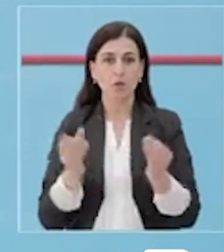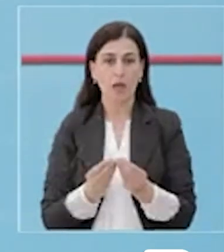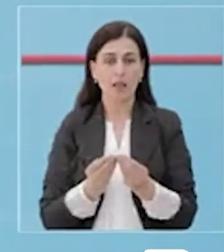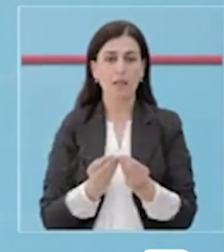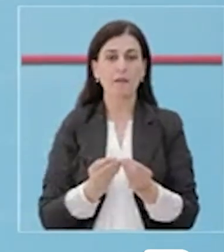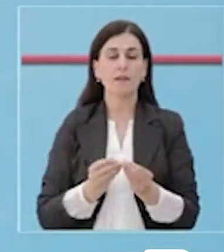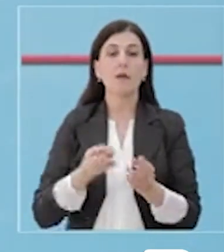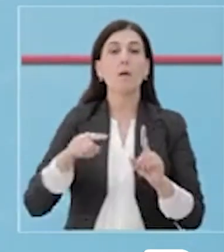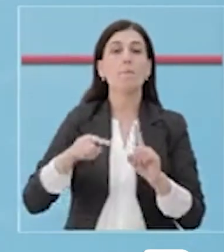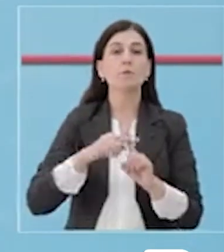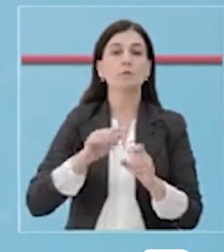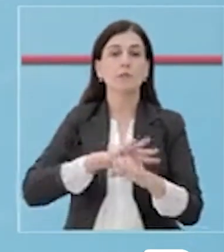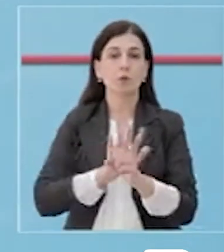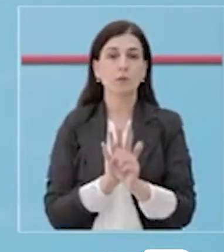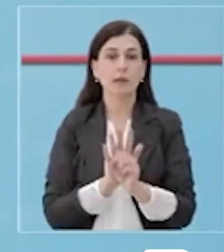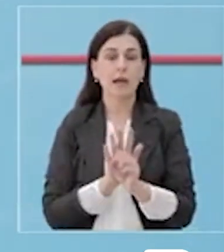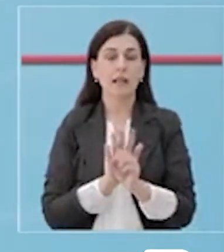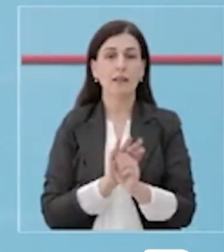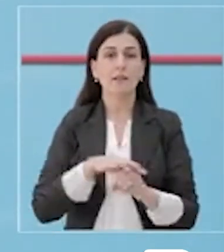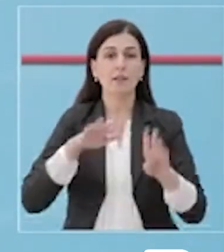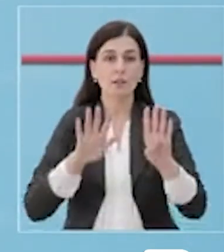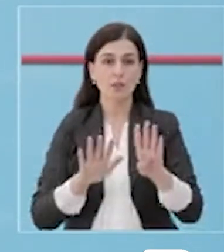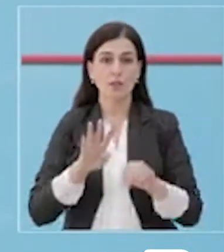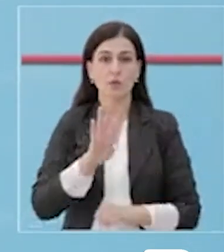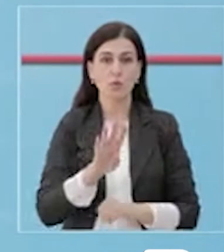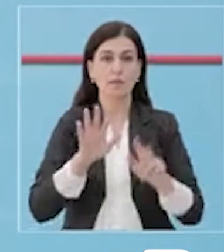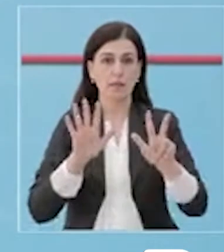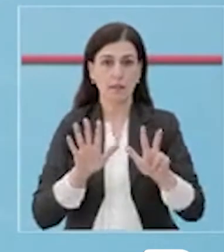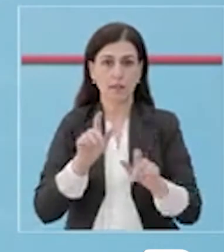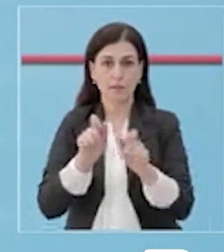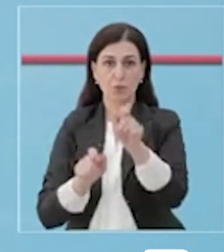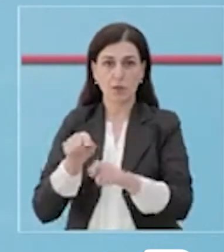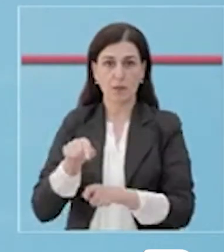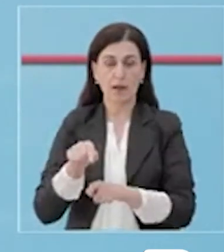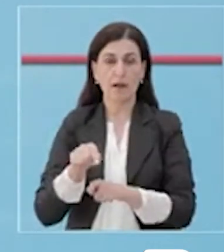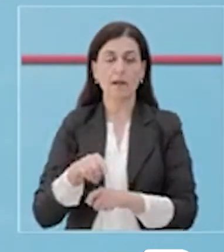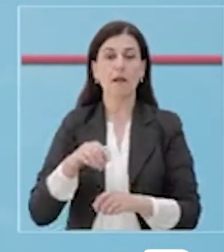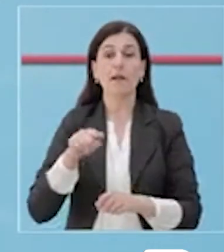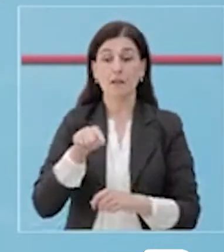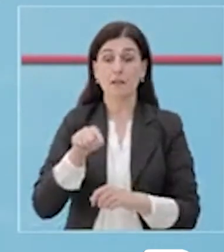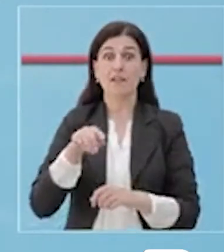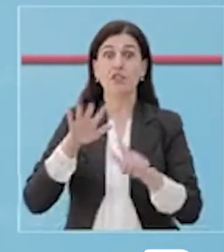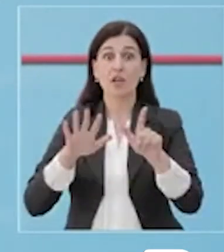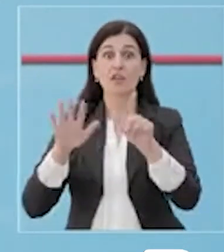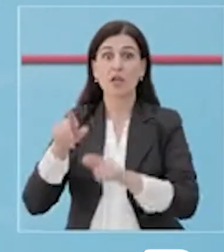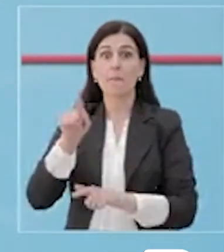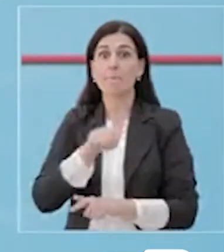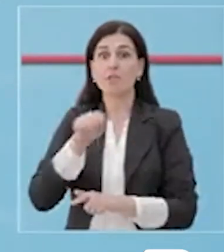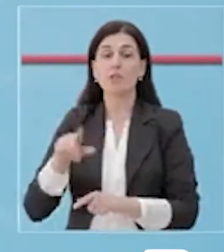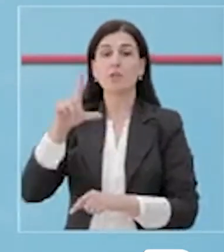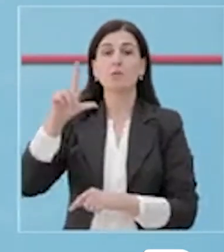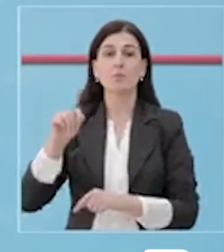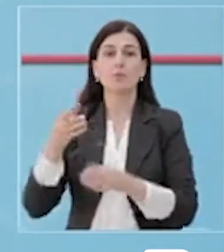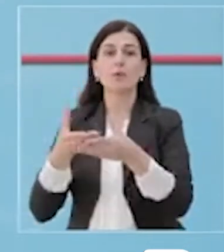konfirmuar pozitiv me COVID-19 928 qytetarë. Prej tyre, rreth 77% janë